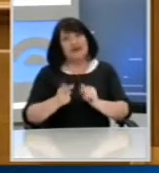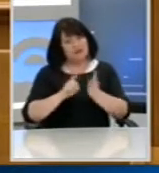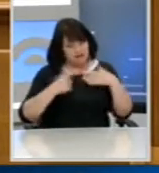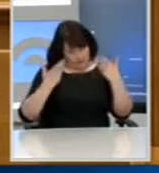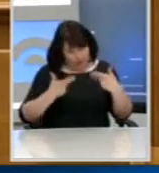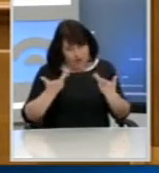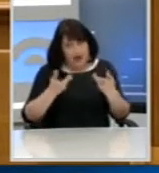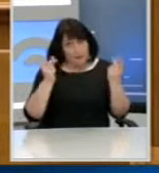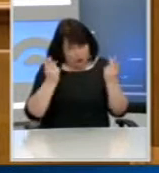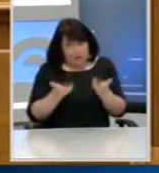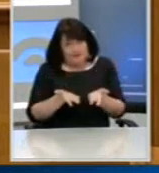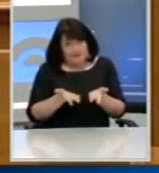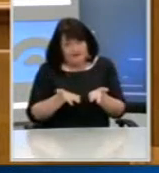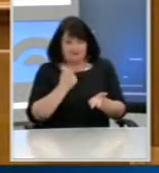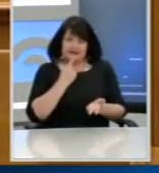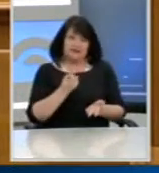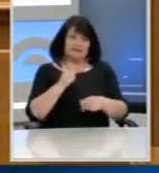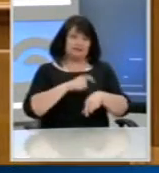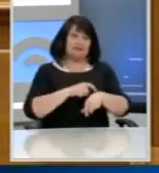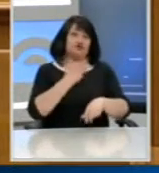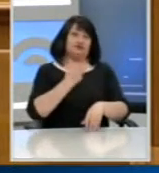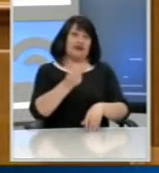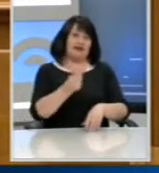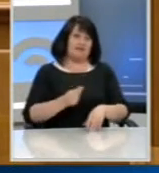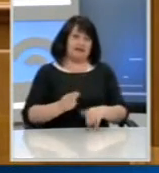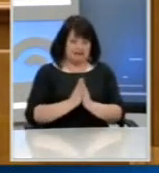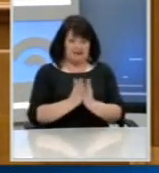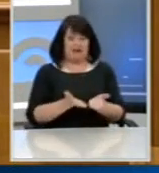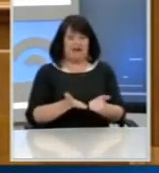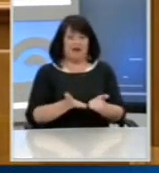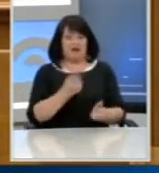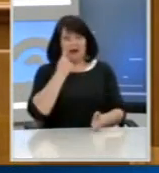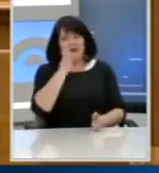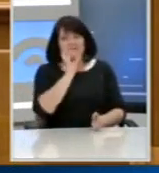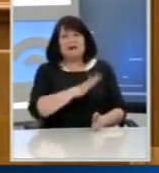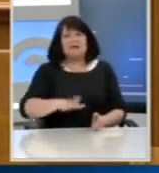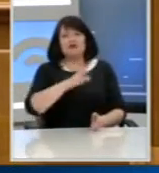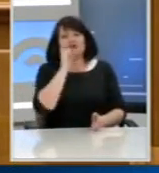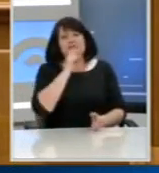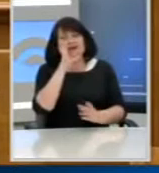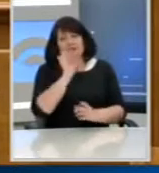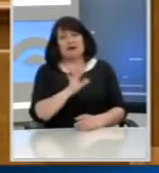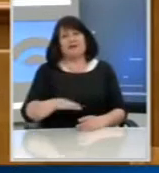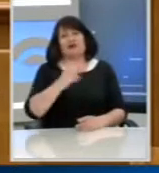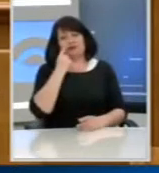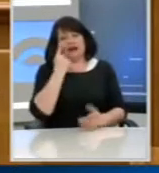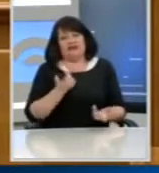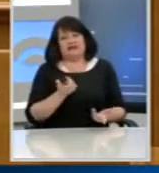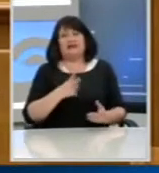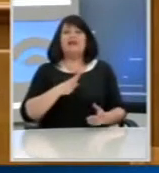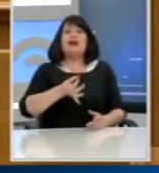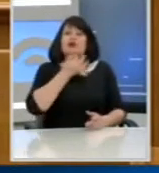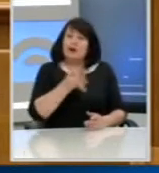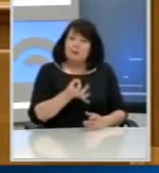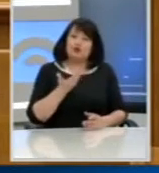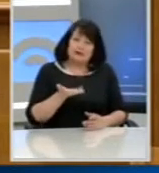στιγμή ότι κάποια στιγμή θα πρέπει να δείτε και ποια είναι η πραγματικότητα και όχι η εικονική πραγματικότητα. Θέλω λοιπόν να πω